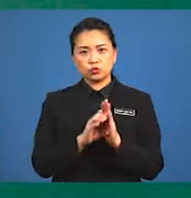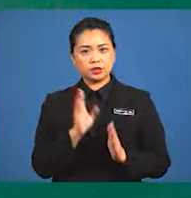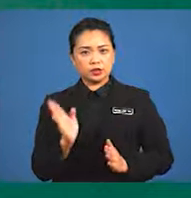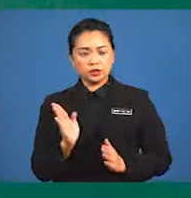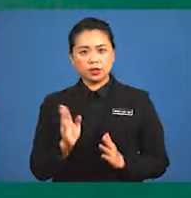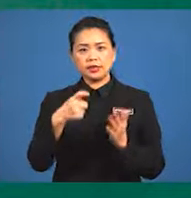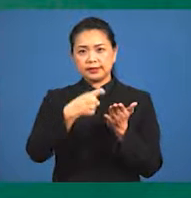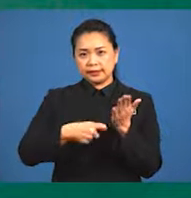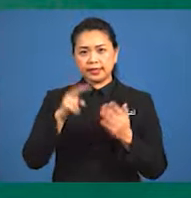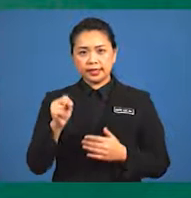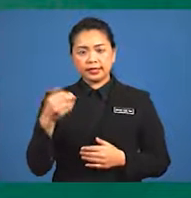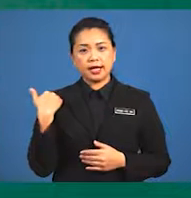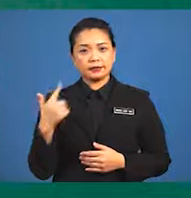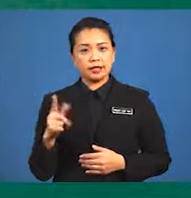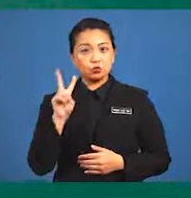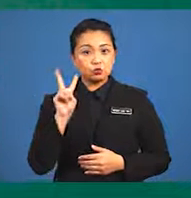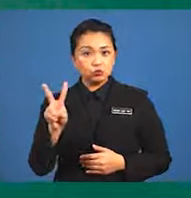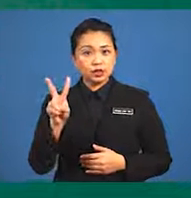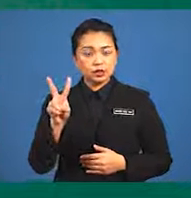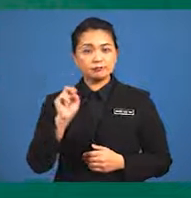n kita adalah 2.